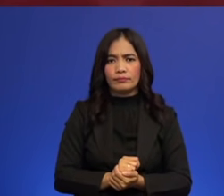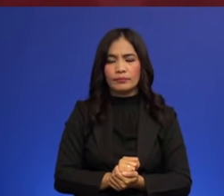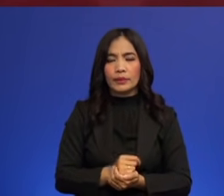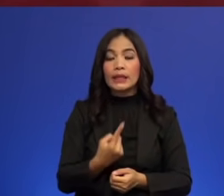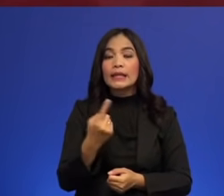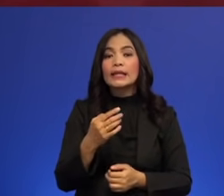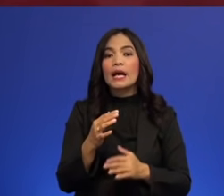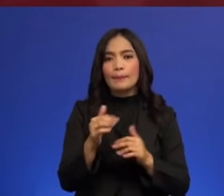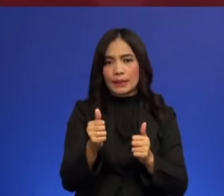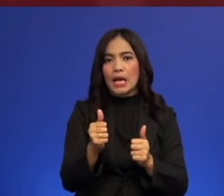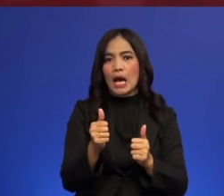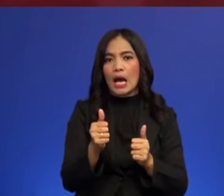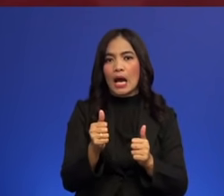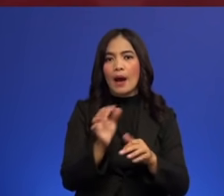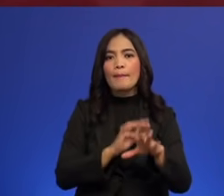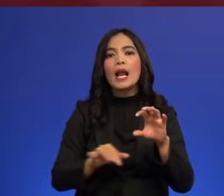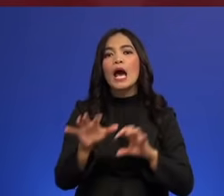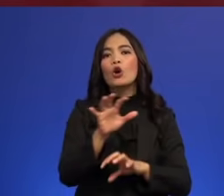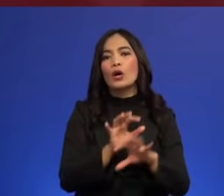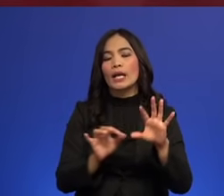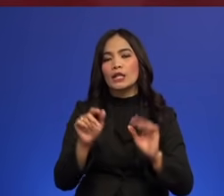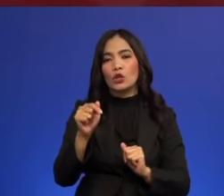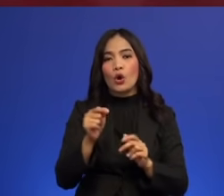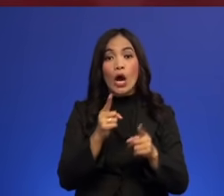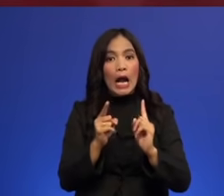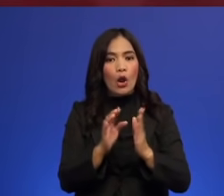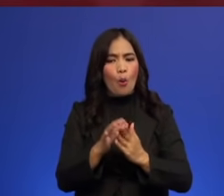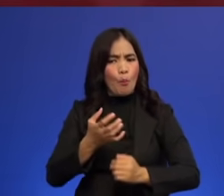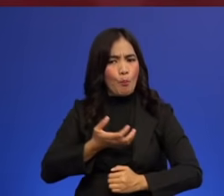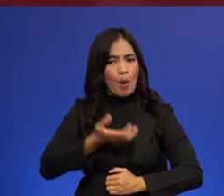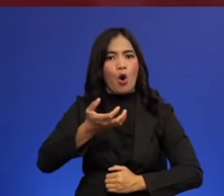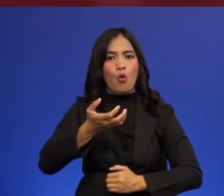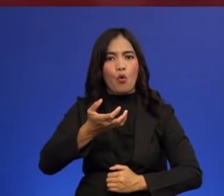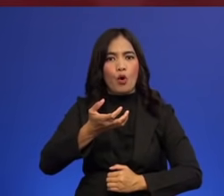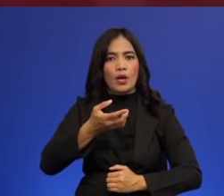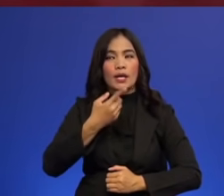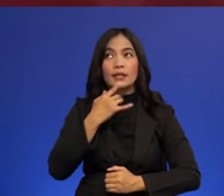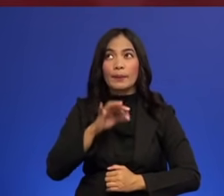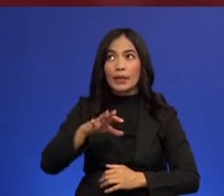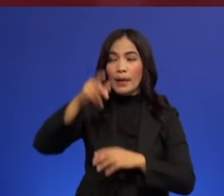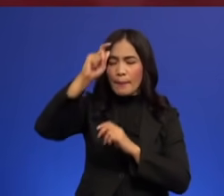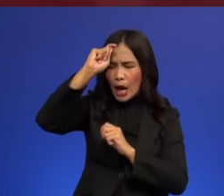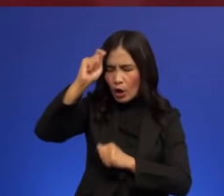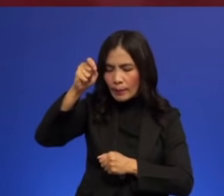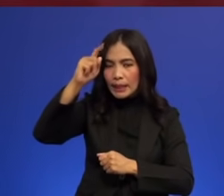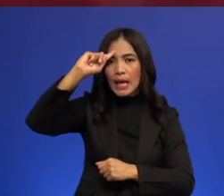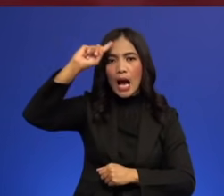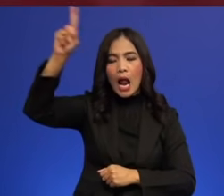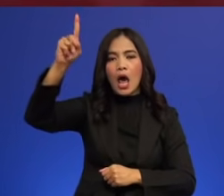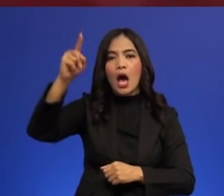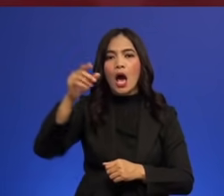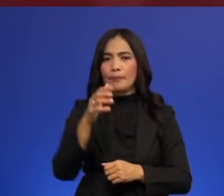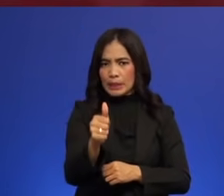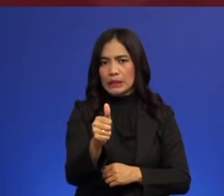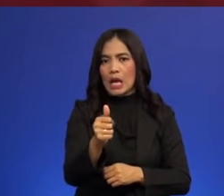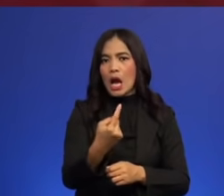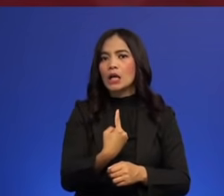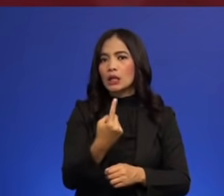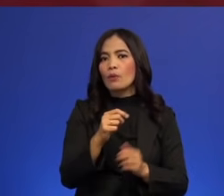kita bisa melakukan itu. Kalau kita bertekad menghormati Allah, kita bisa melakukan hal